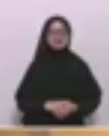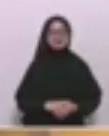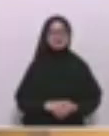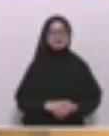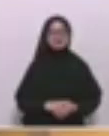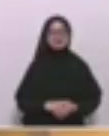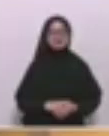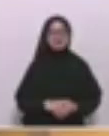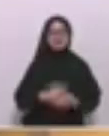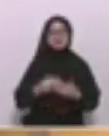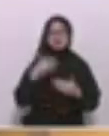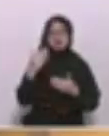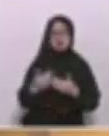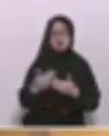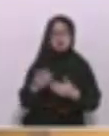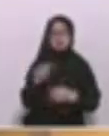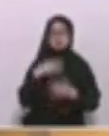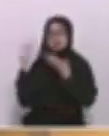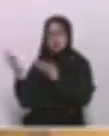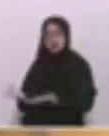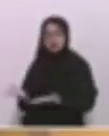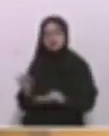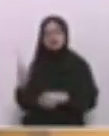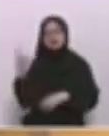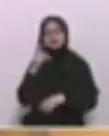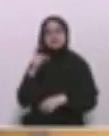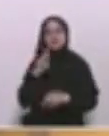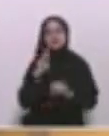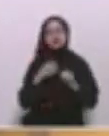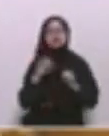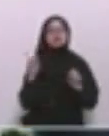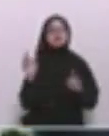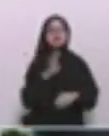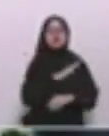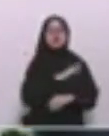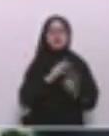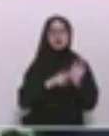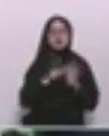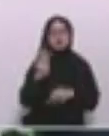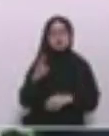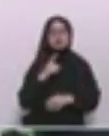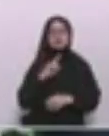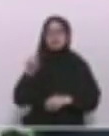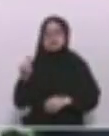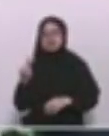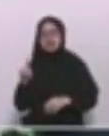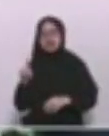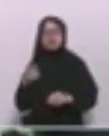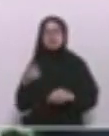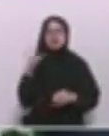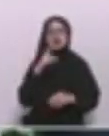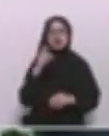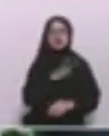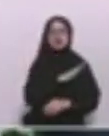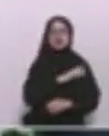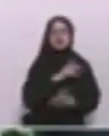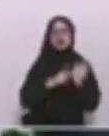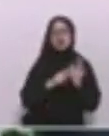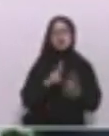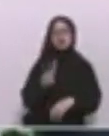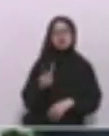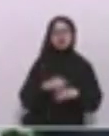selanjutnya selanjutnya kami persilakan kepada calon Bupati nomor urut 4 untuk bertanya kepada calon Bupati nomor urut 2 waktunya